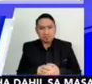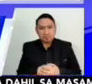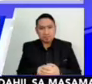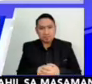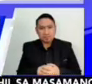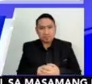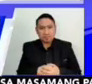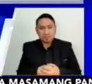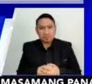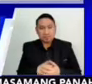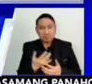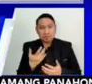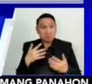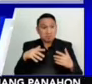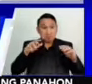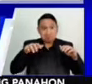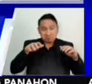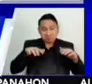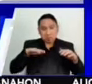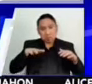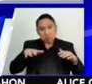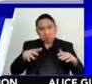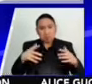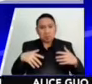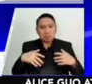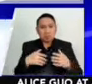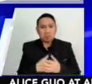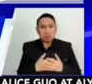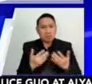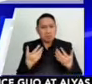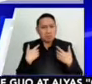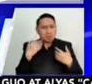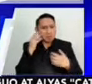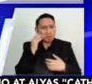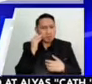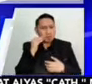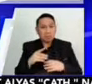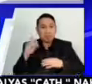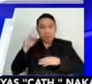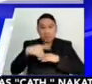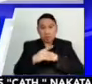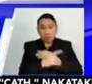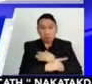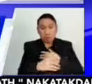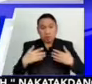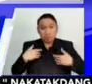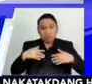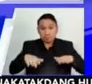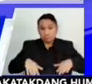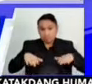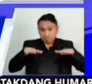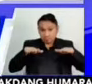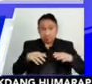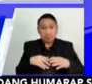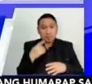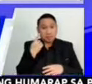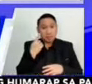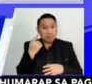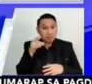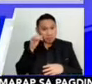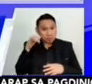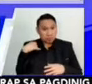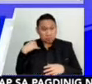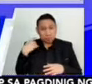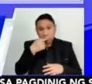heavy rainfall dito po sa ating lalawigan ng Pangasinan sa Dagupan binaha ang ilang kalsada kahapon dahil sa high tide kabilang sa mga